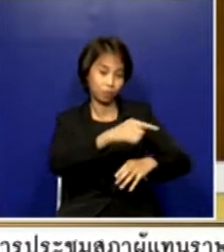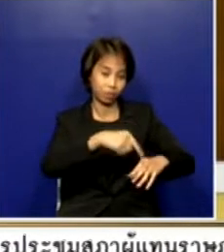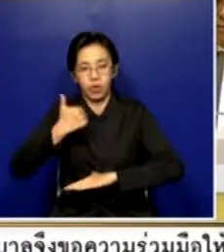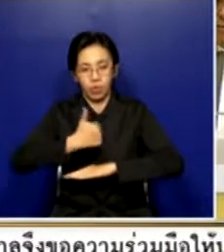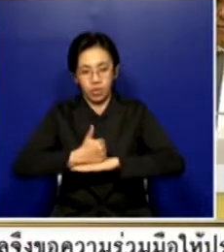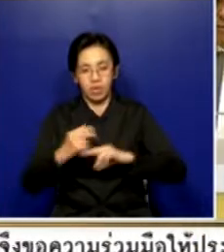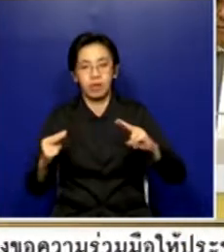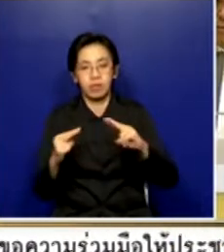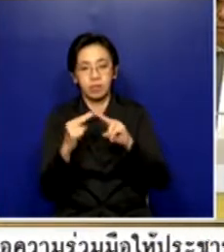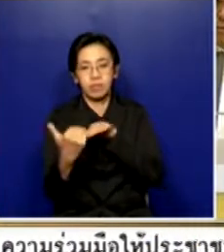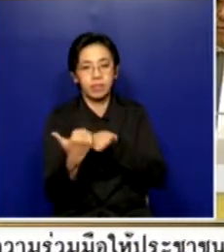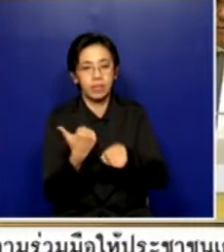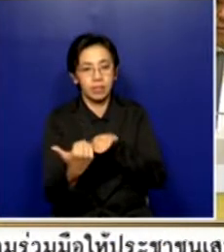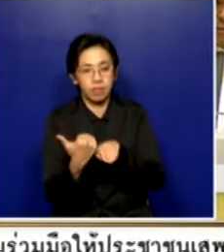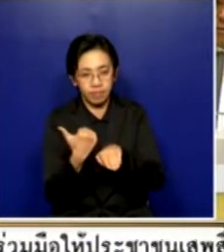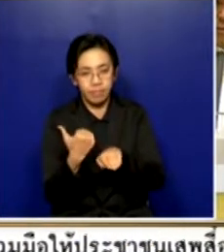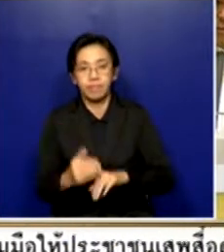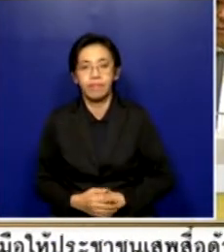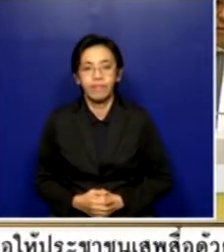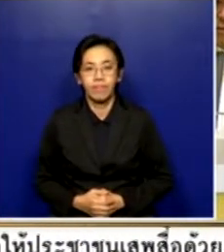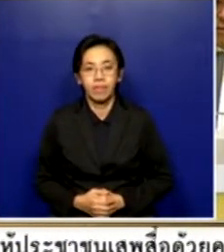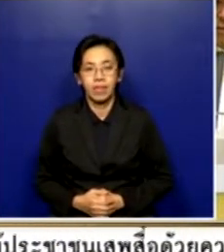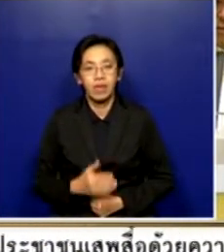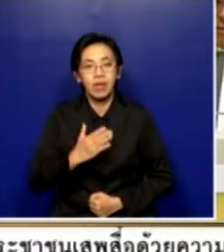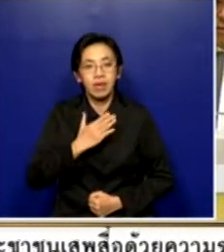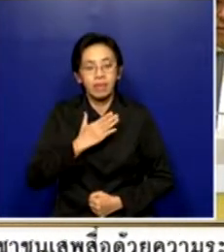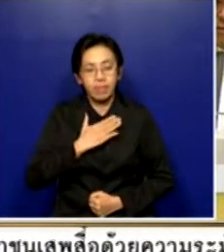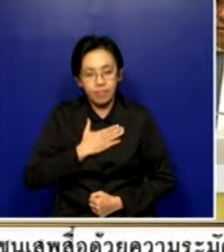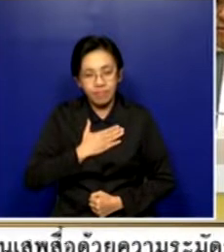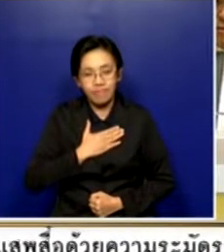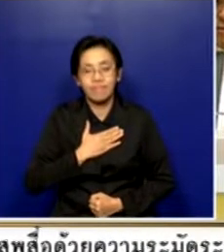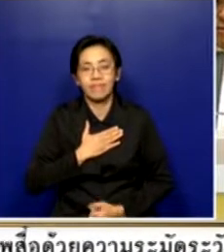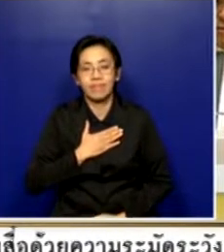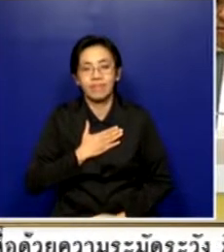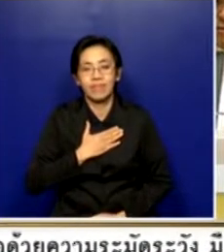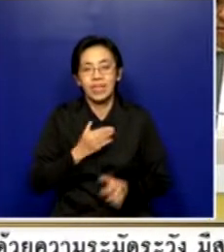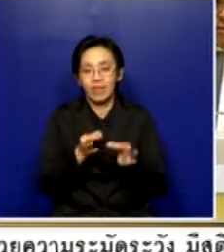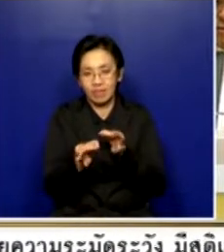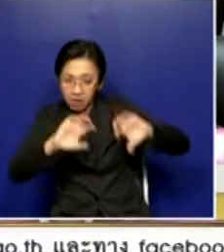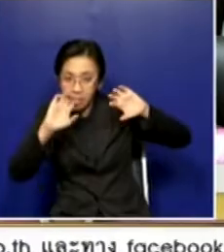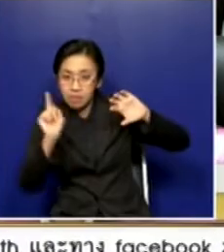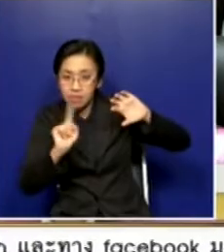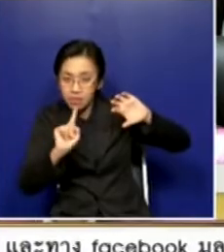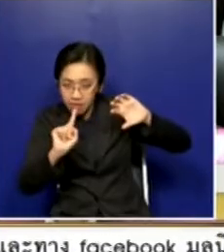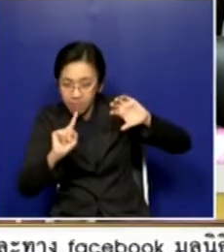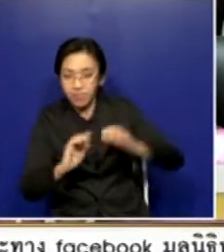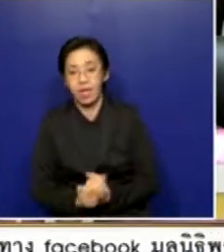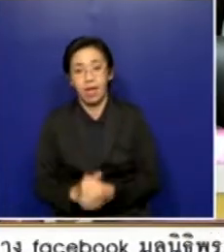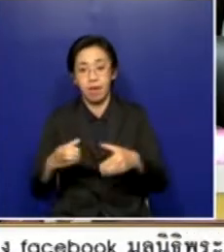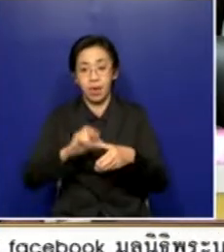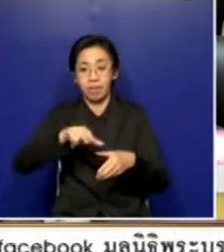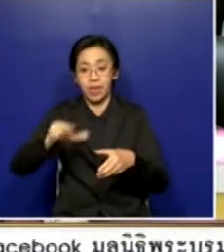คนอยากที่ปรายก็คือคุณจิรายุห่วงทรัพย์ส.ส.กรุงเทพฯพรรคเพื่อไทยอภิปรายในประเด็นเรื่องของสัมปทาน